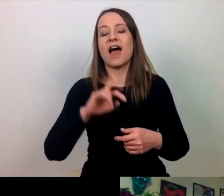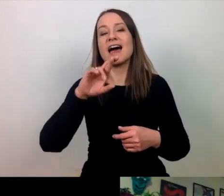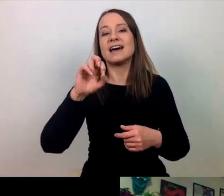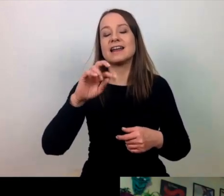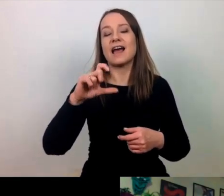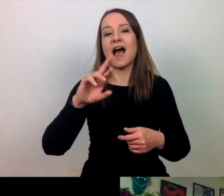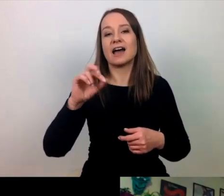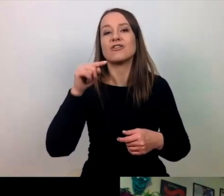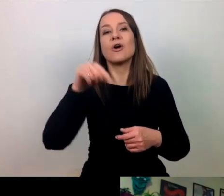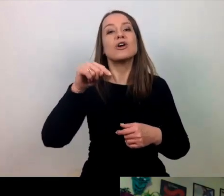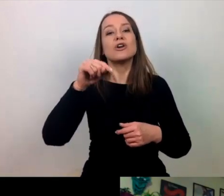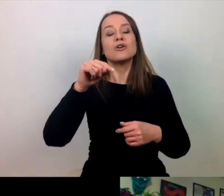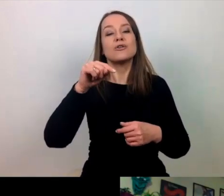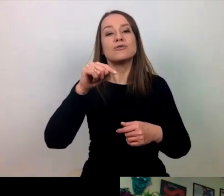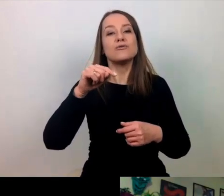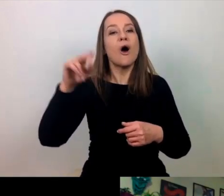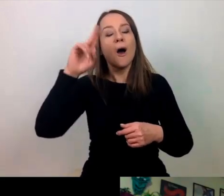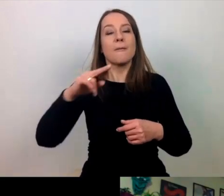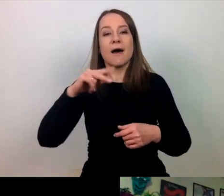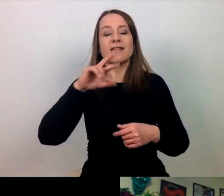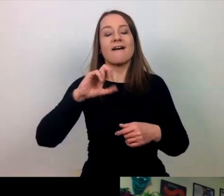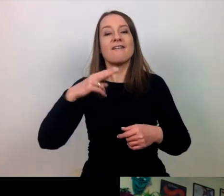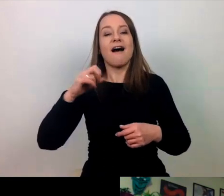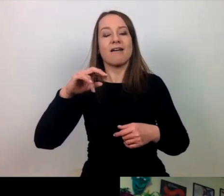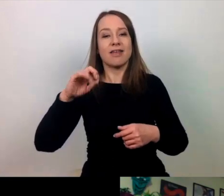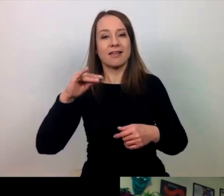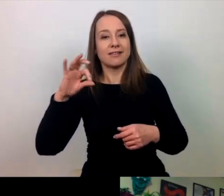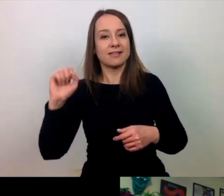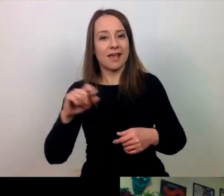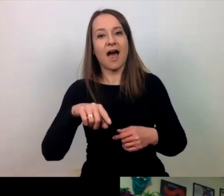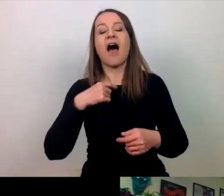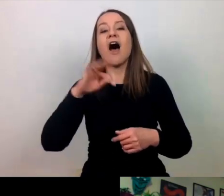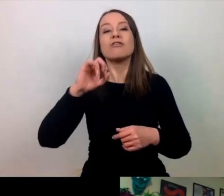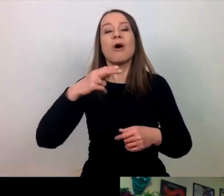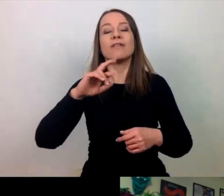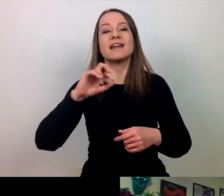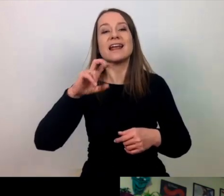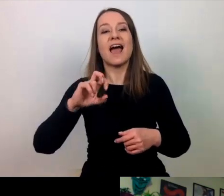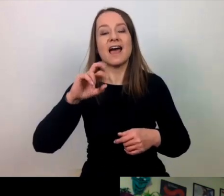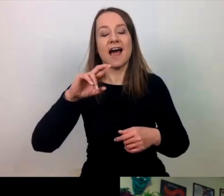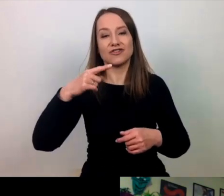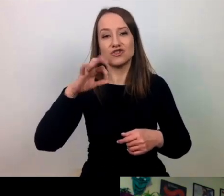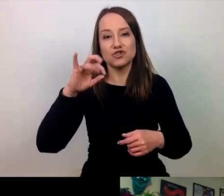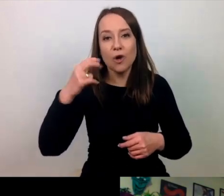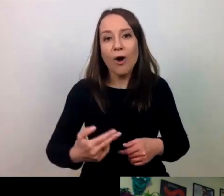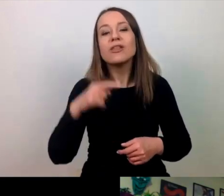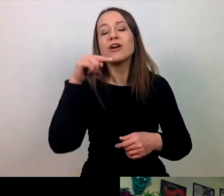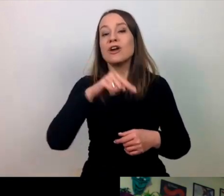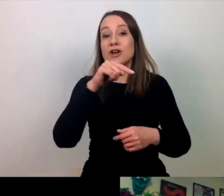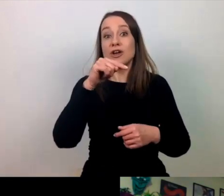córką Vanessy Redgrave, wybitnej brytyjskiej aktorki, i Tonego Richardsona, reżysera. Więc to wszystko się tutaj ze